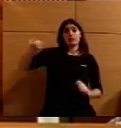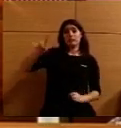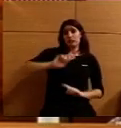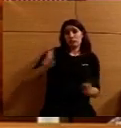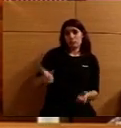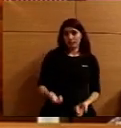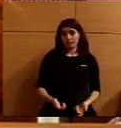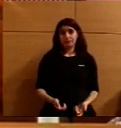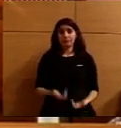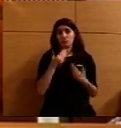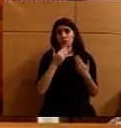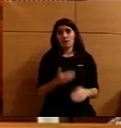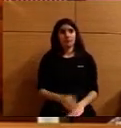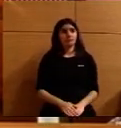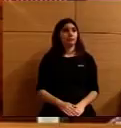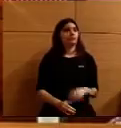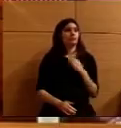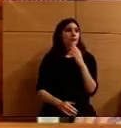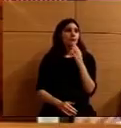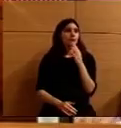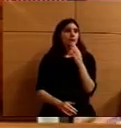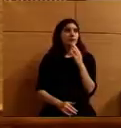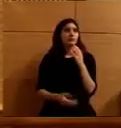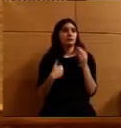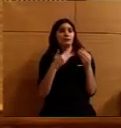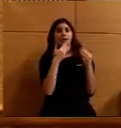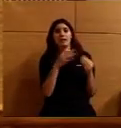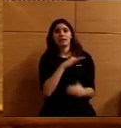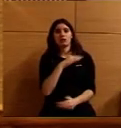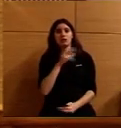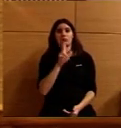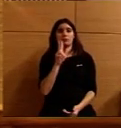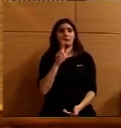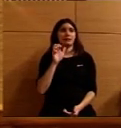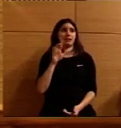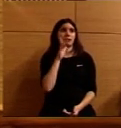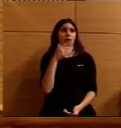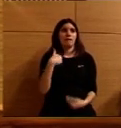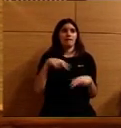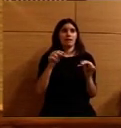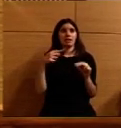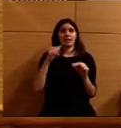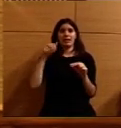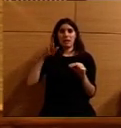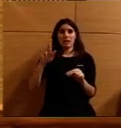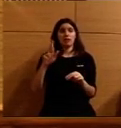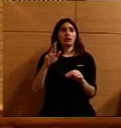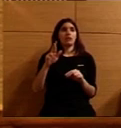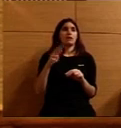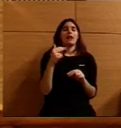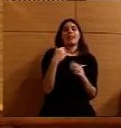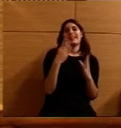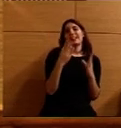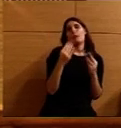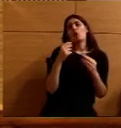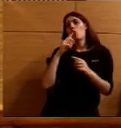vostès tampoc. Moltes gràcies. Gràcies, senyor Mascarell. Pot acabar, senyor Giner. Muchas gracias. Tampoco hace falta